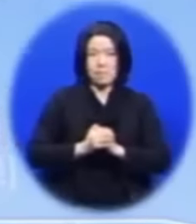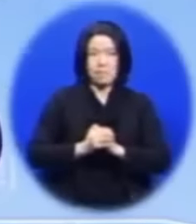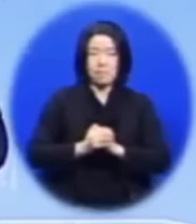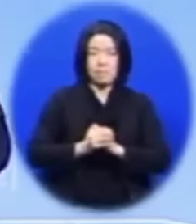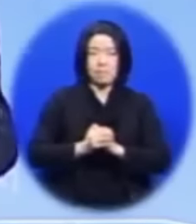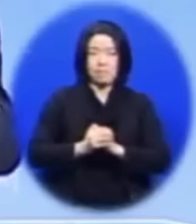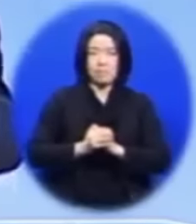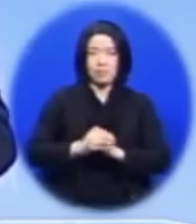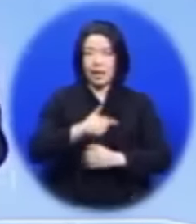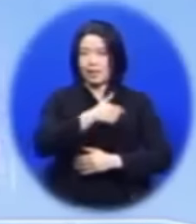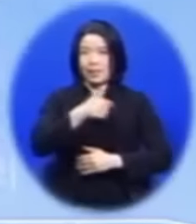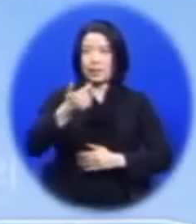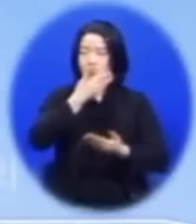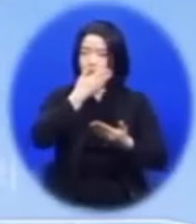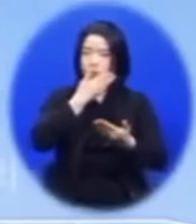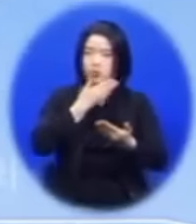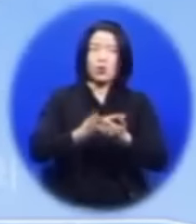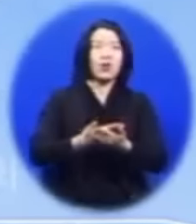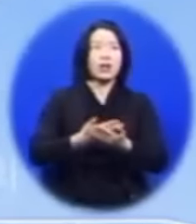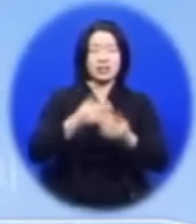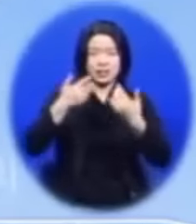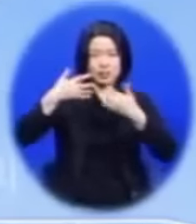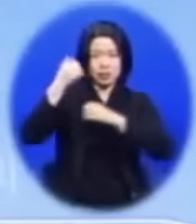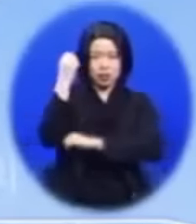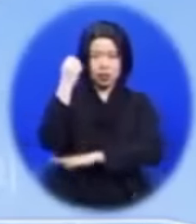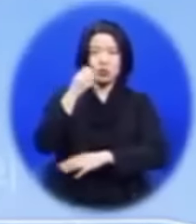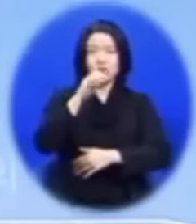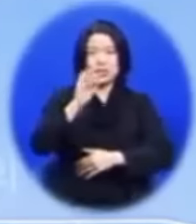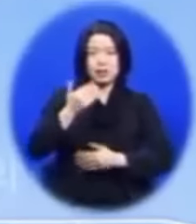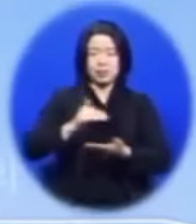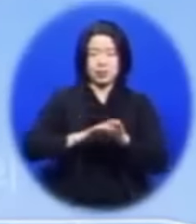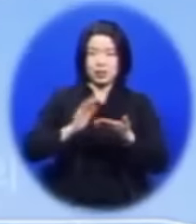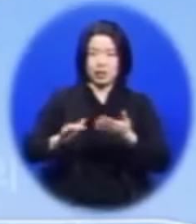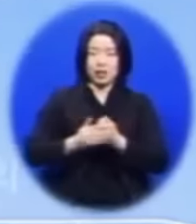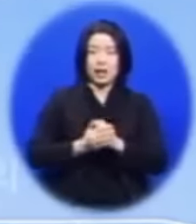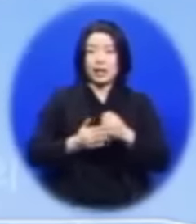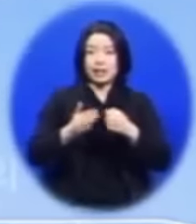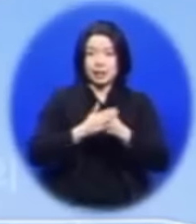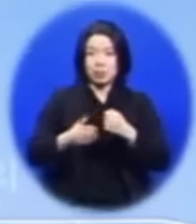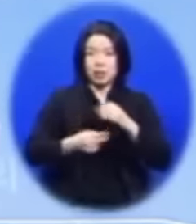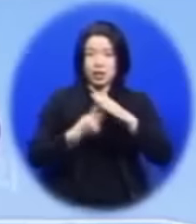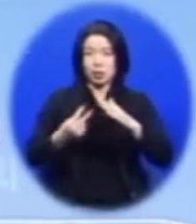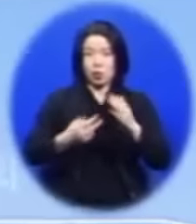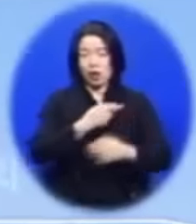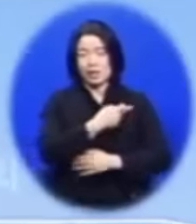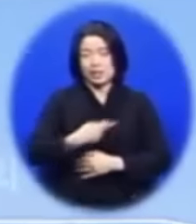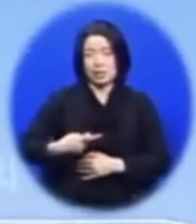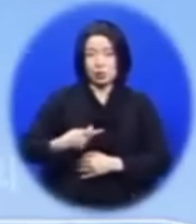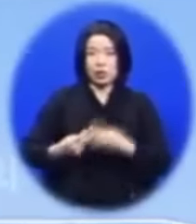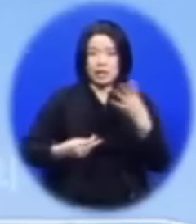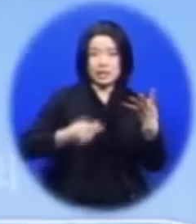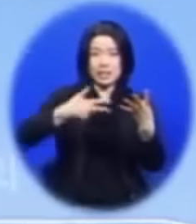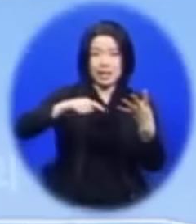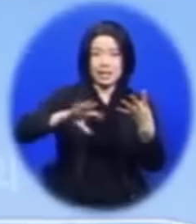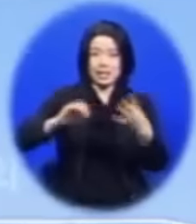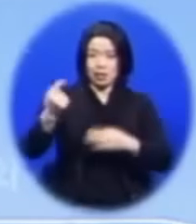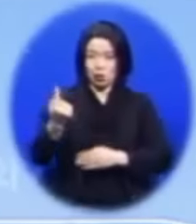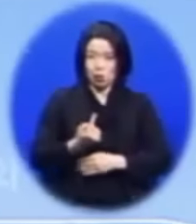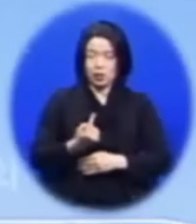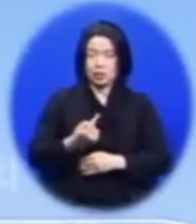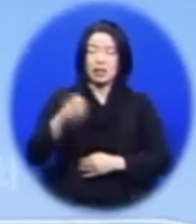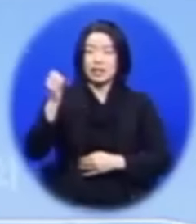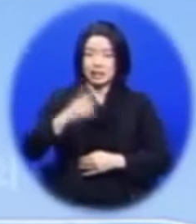그건 대단히 중요한 분별 기준입니다 그래서 요한 사도가 이제 4장에 와서